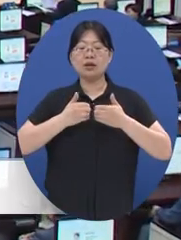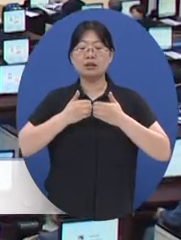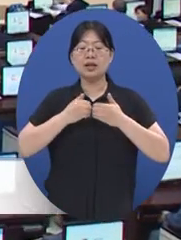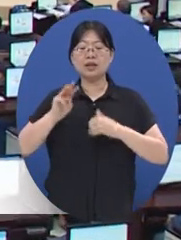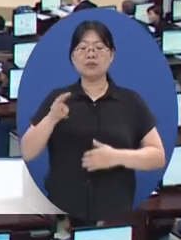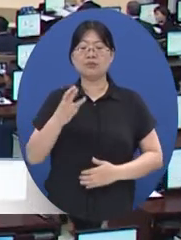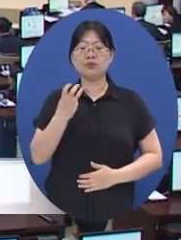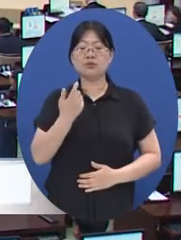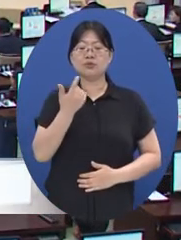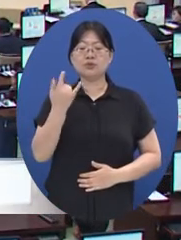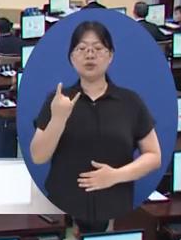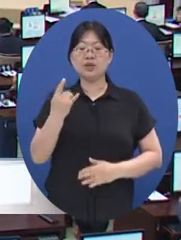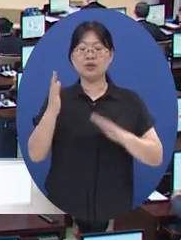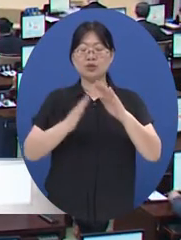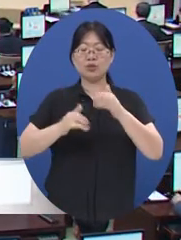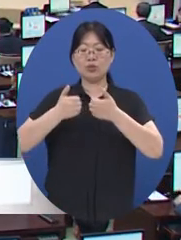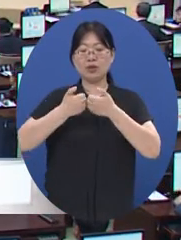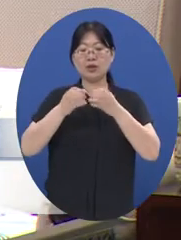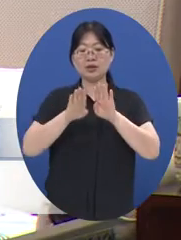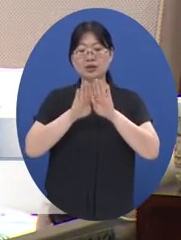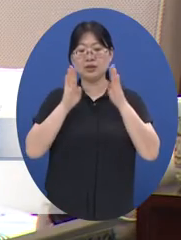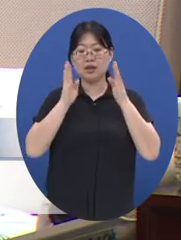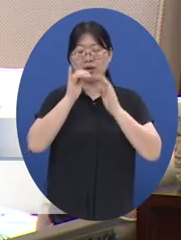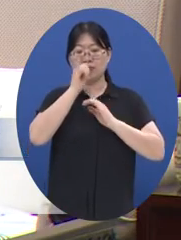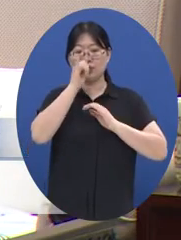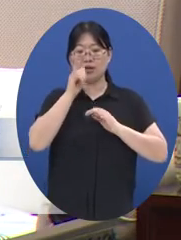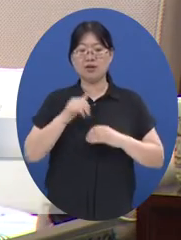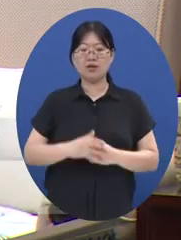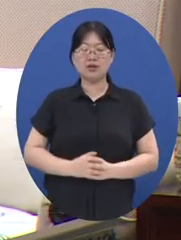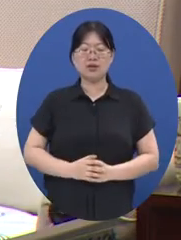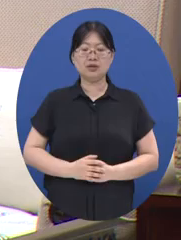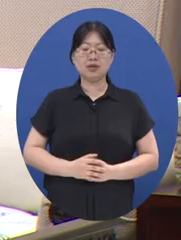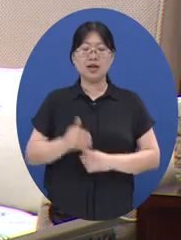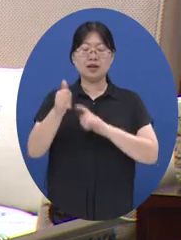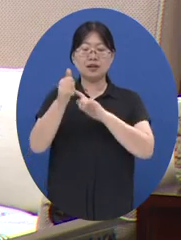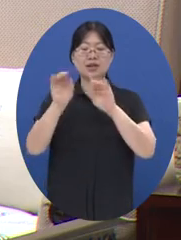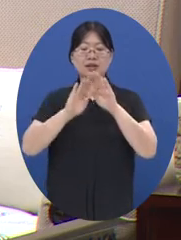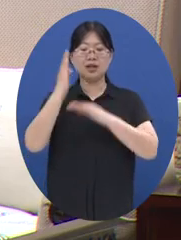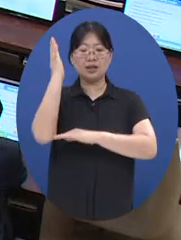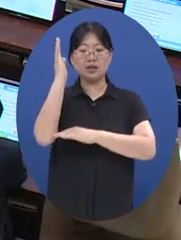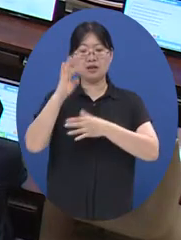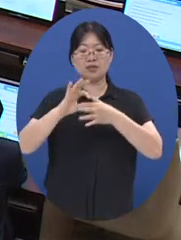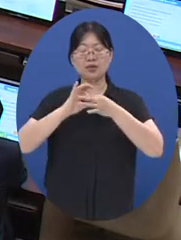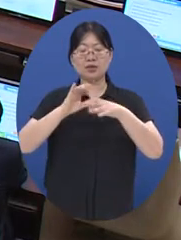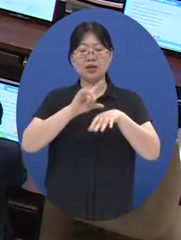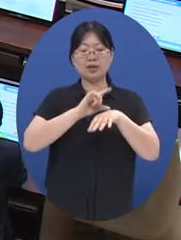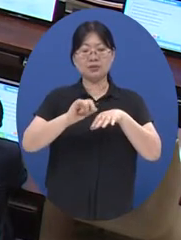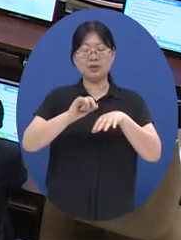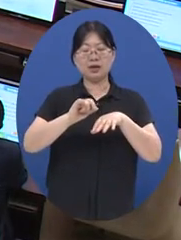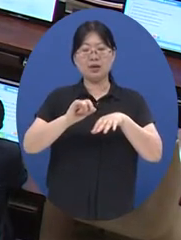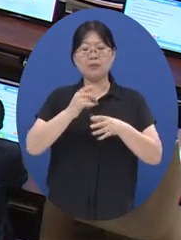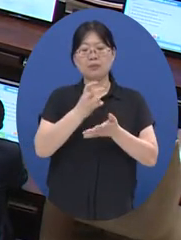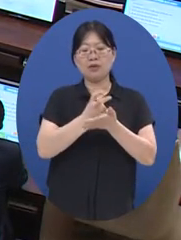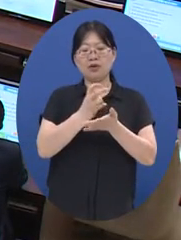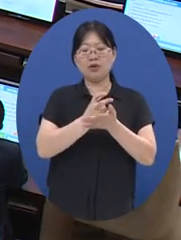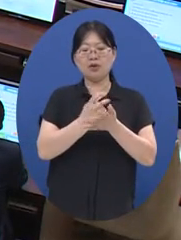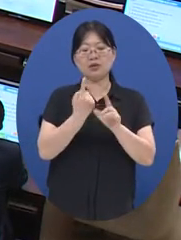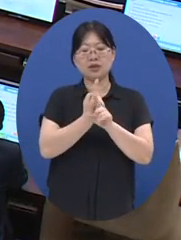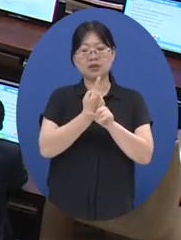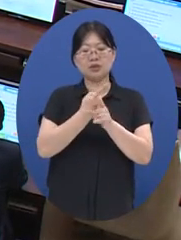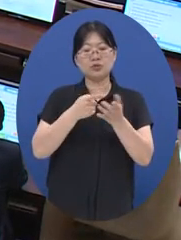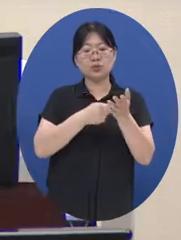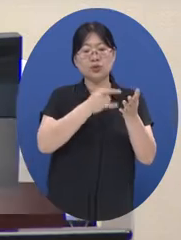경기도의회가 제336회 정례회를 열었습니다. 송한준 경기도의회 의장은 개회사를 통해 지방자치법 개정을